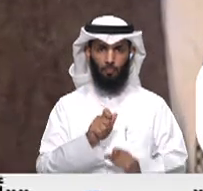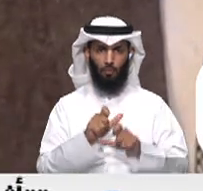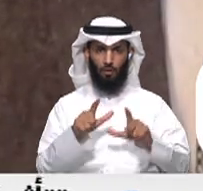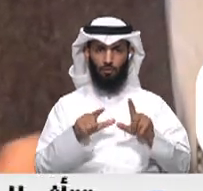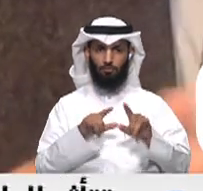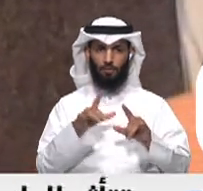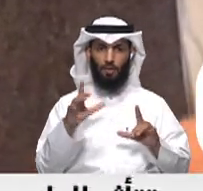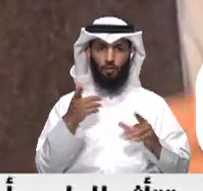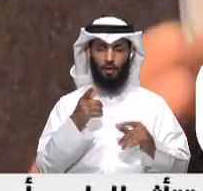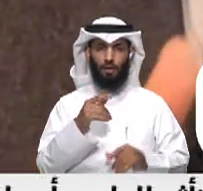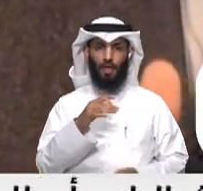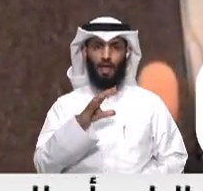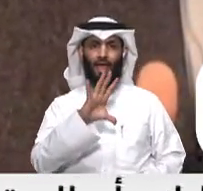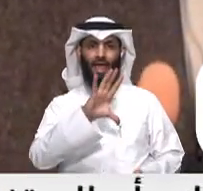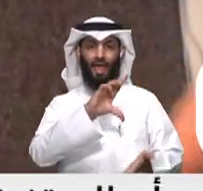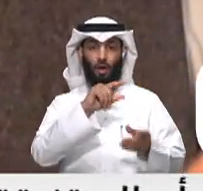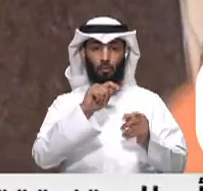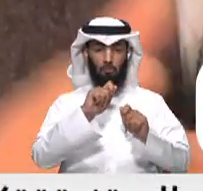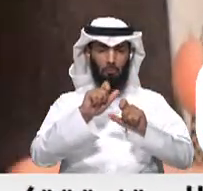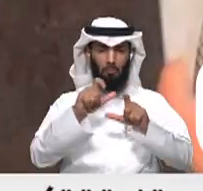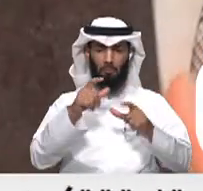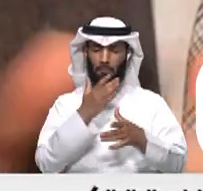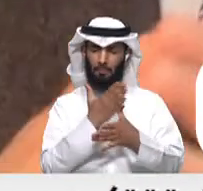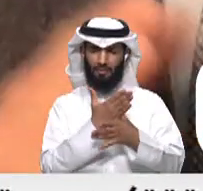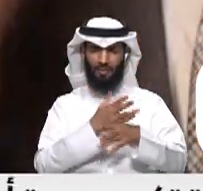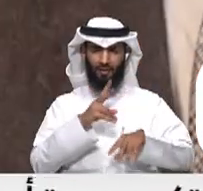لبنان أو في غزة، فإنهم كانوا يصورون أرباط